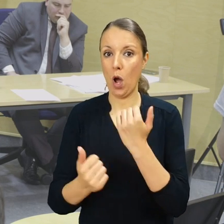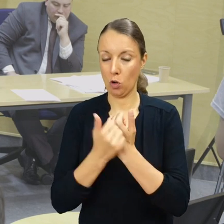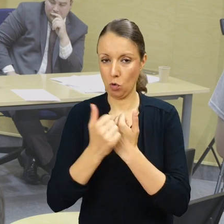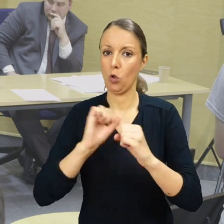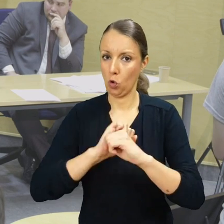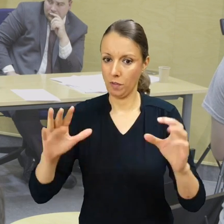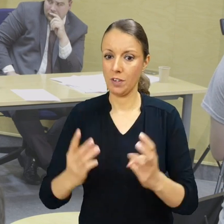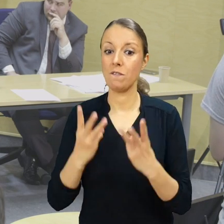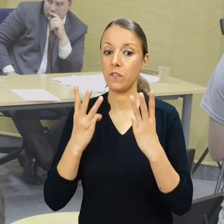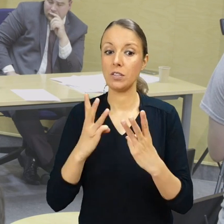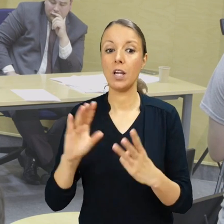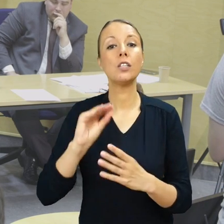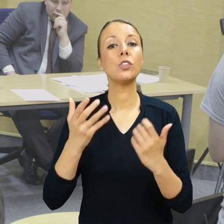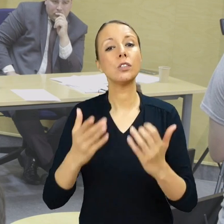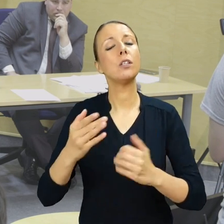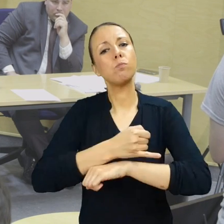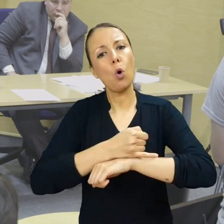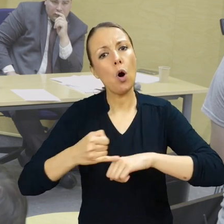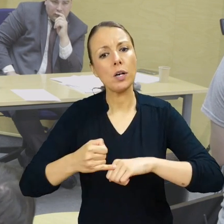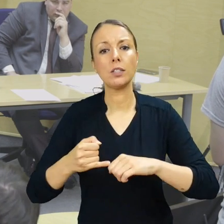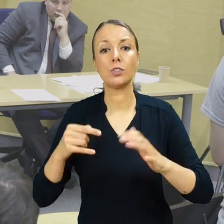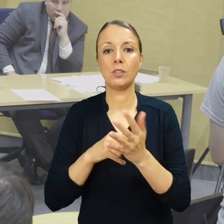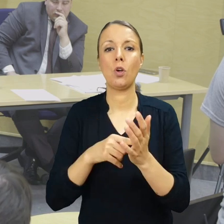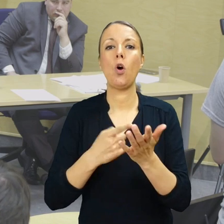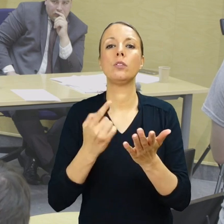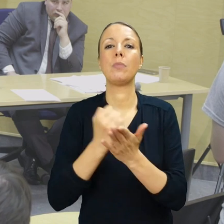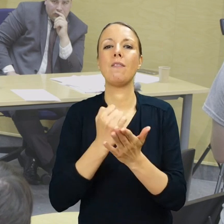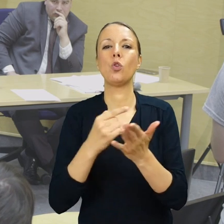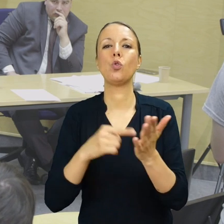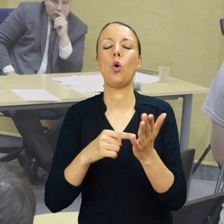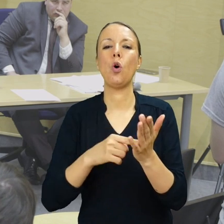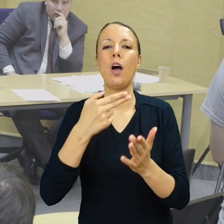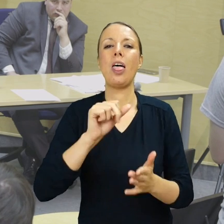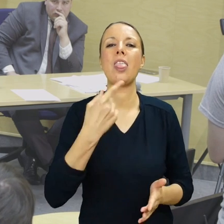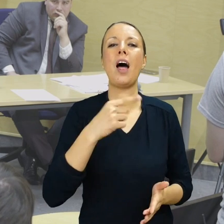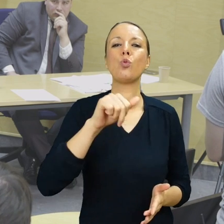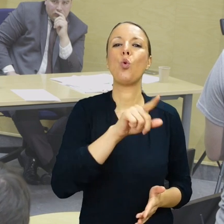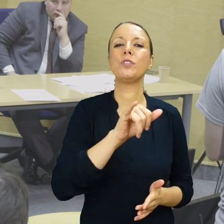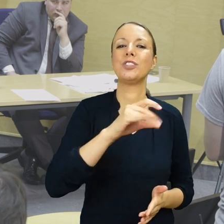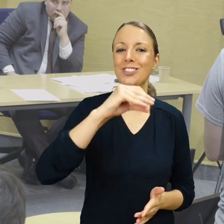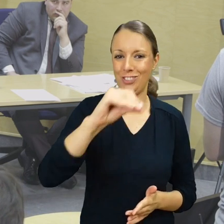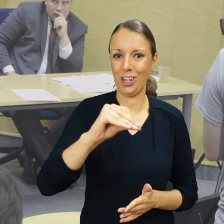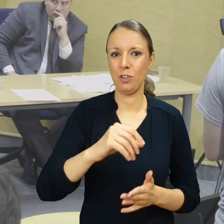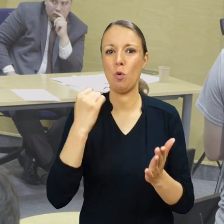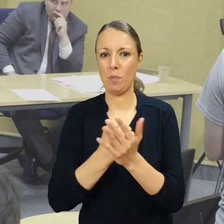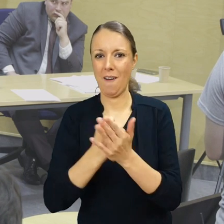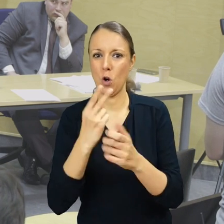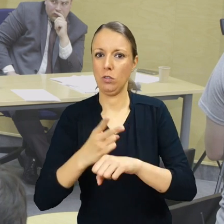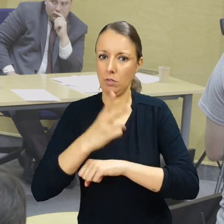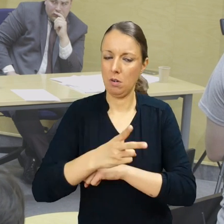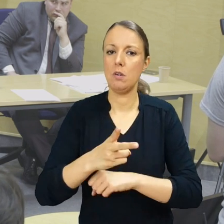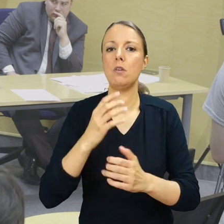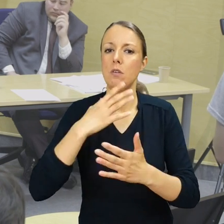chciał podkreślić, że taka koncepcja jak nadużycie prawa do informacji działalności 61 Konstytucji, nawet w ich ustawowym,